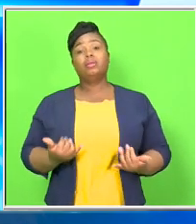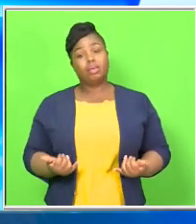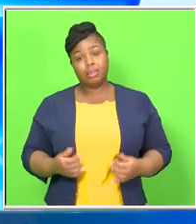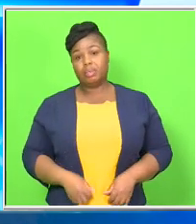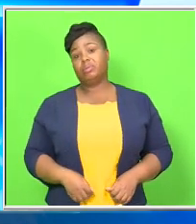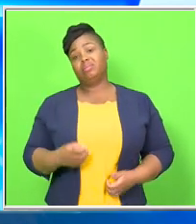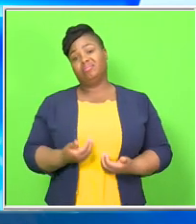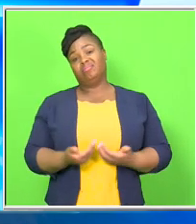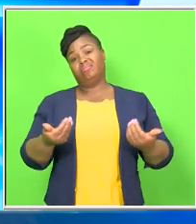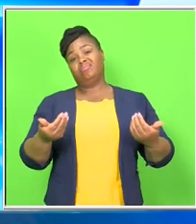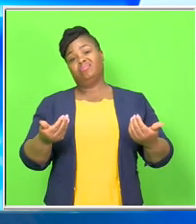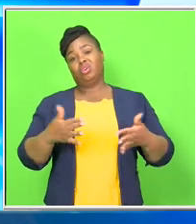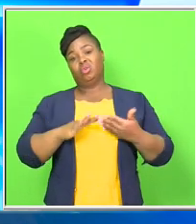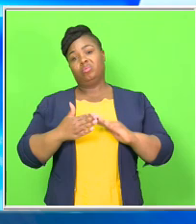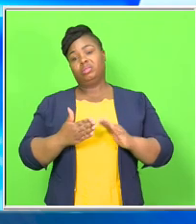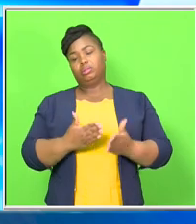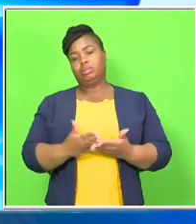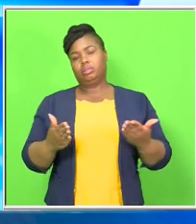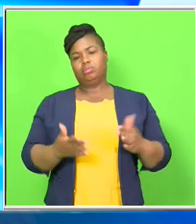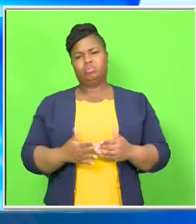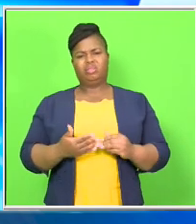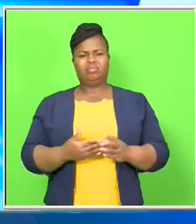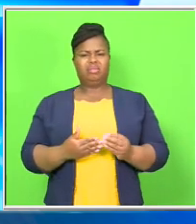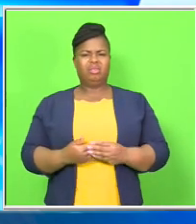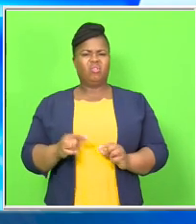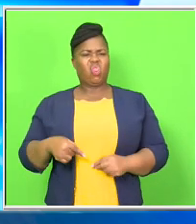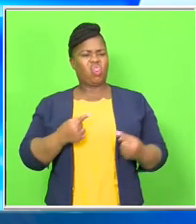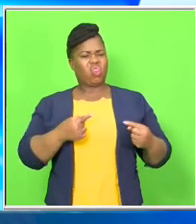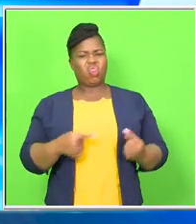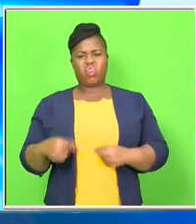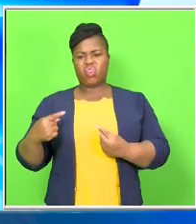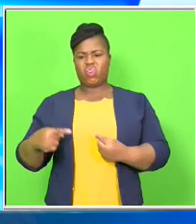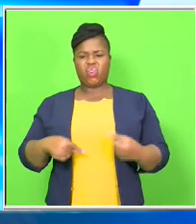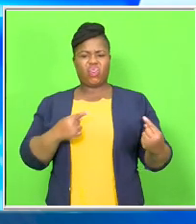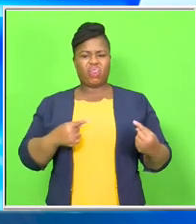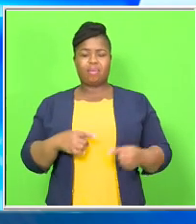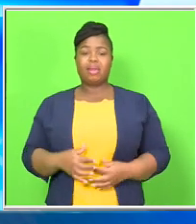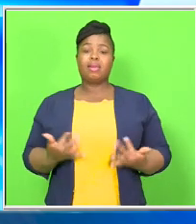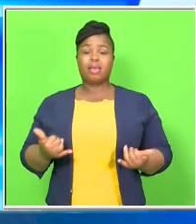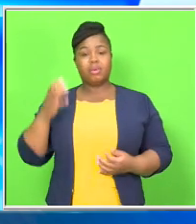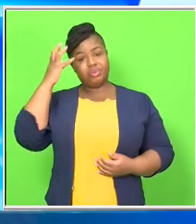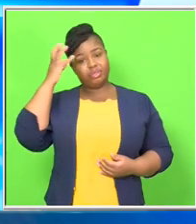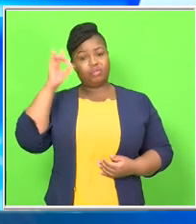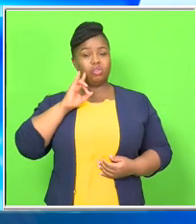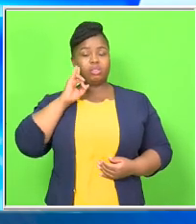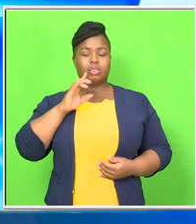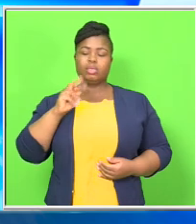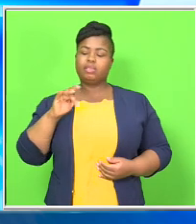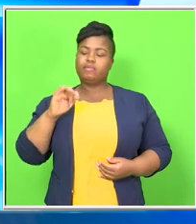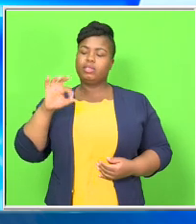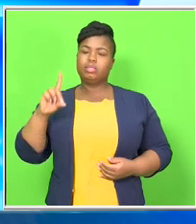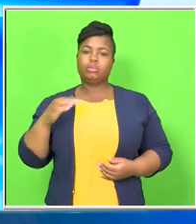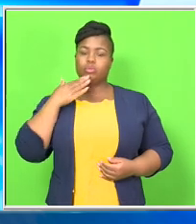dalut kake kwa mingi mpagati kwa shi zakamuzi zakona zikombana ngeminwe. Genwaya logi nduna yase hostela in Nantesfield ula